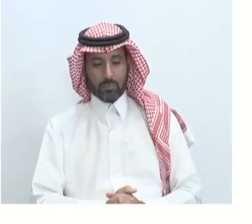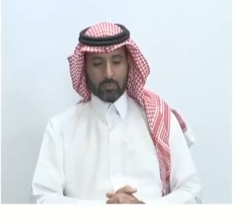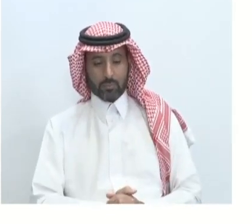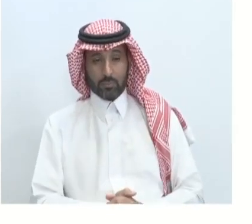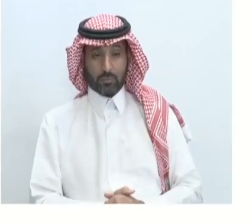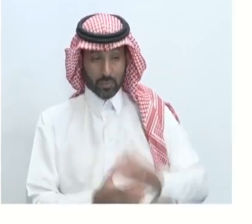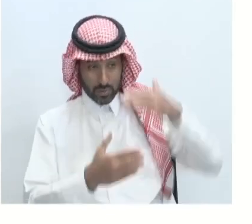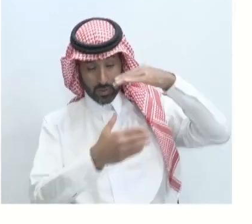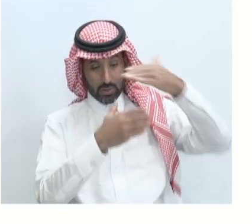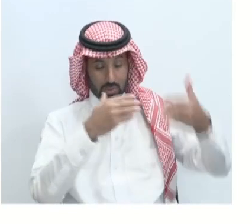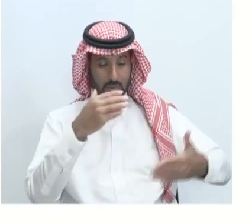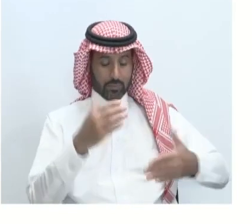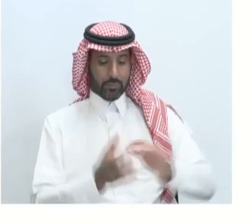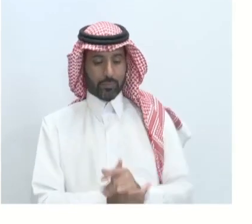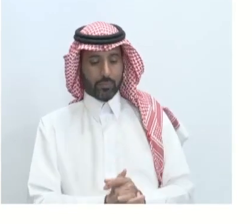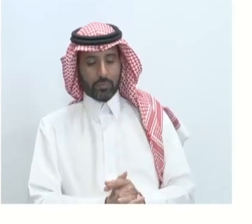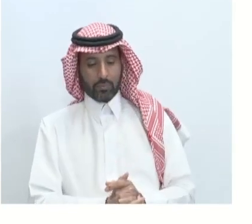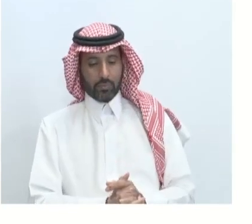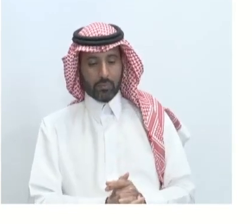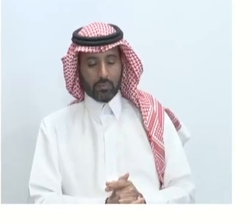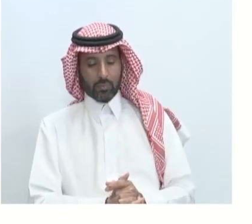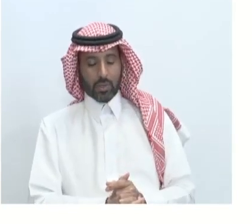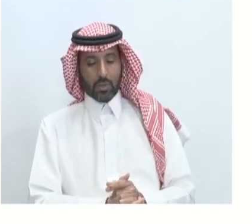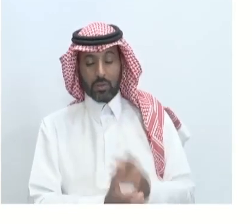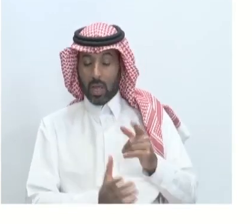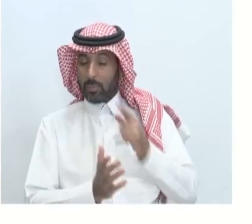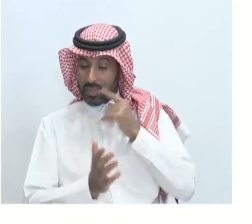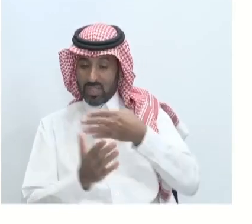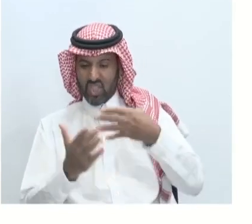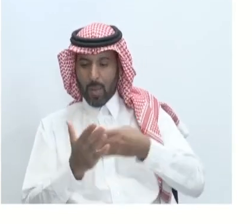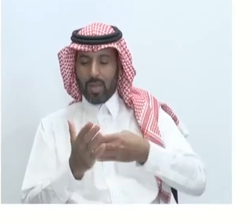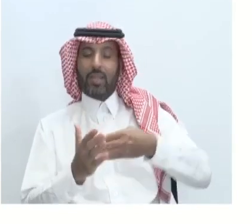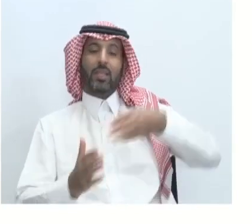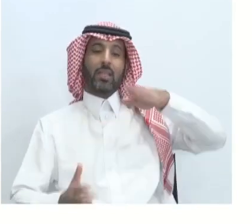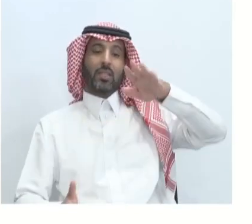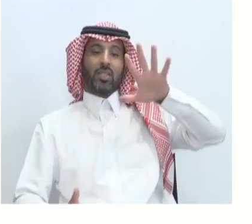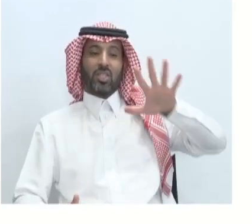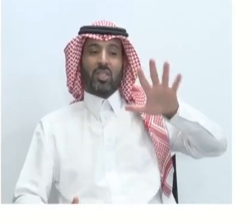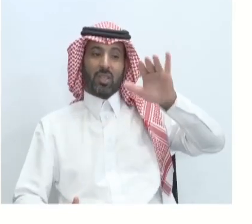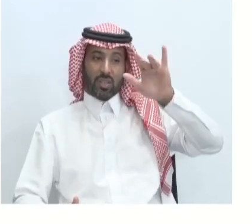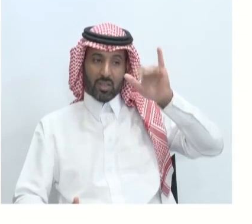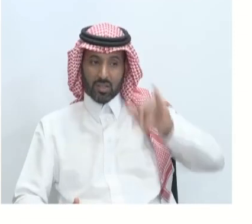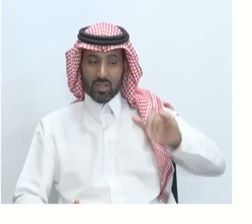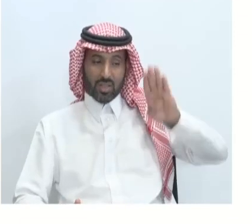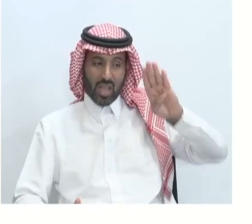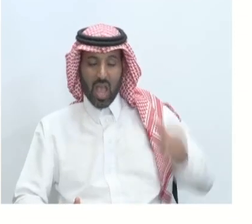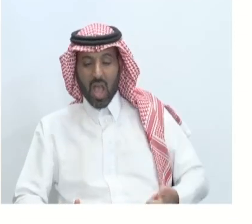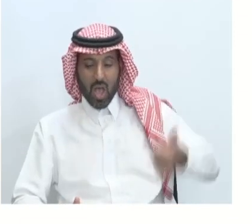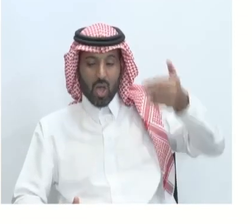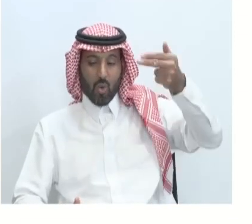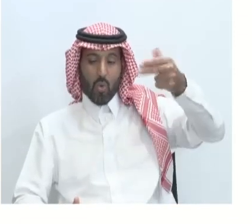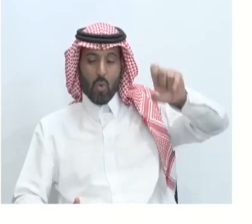عزيزي الطالب عزيزتي الطالبه التابع لجامعه شيكاغو ان الزجاج المصنع المصنع